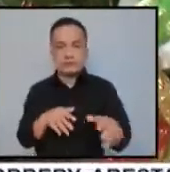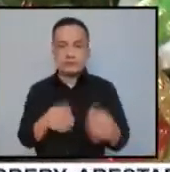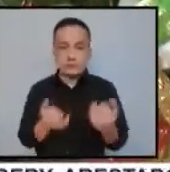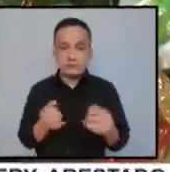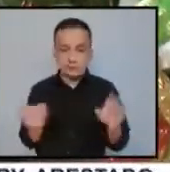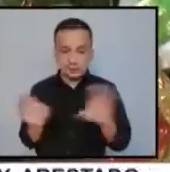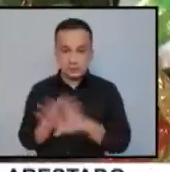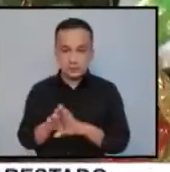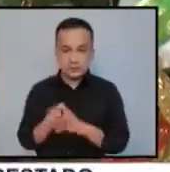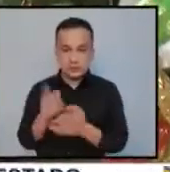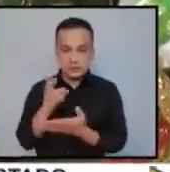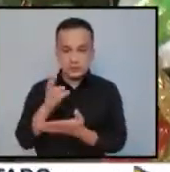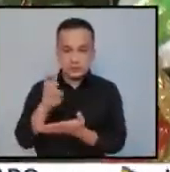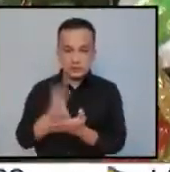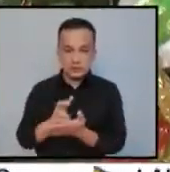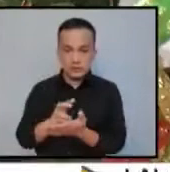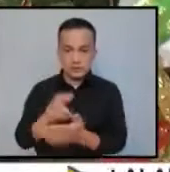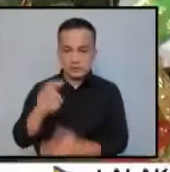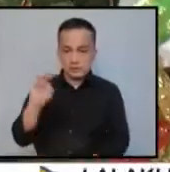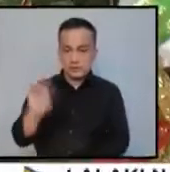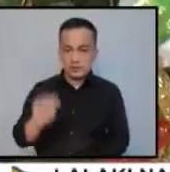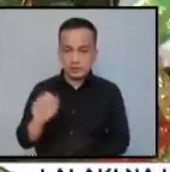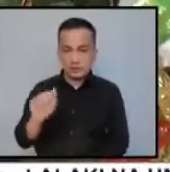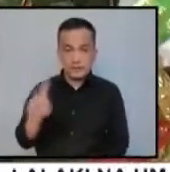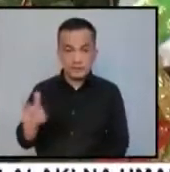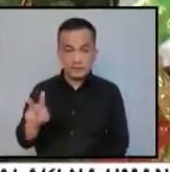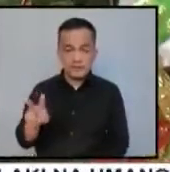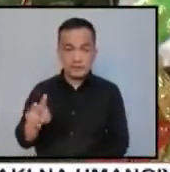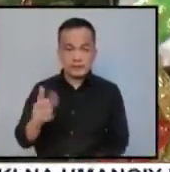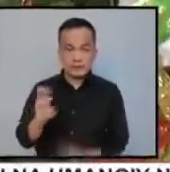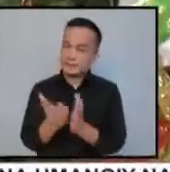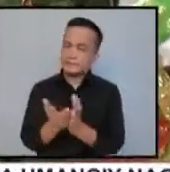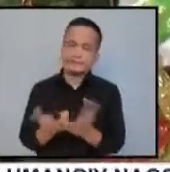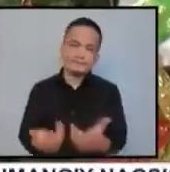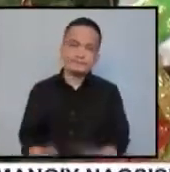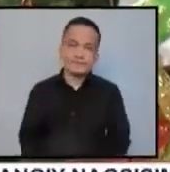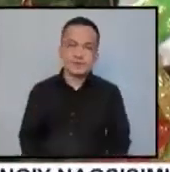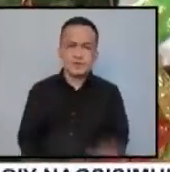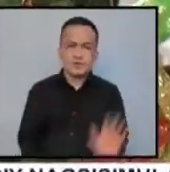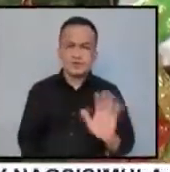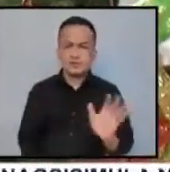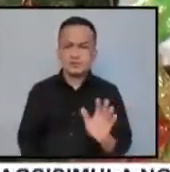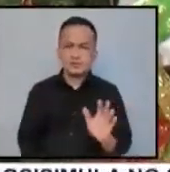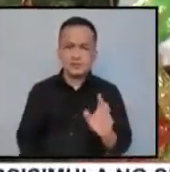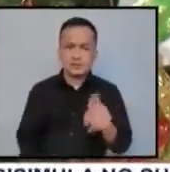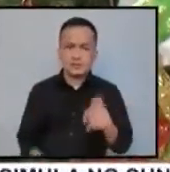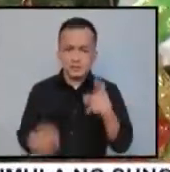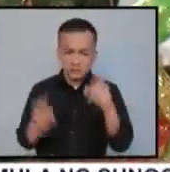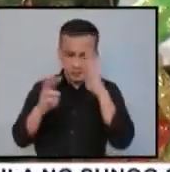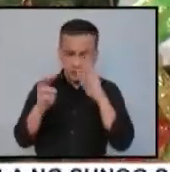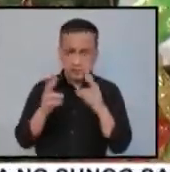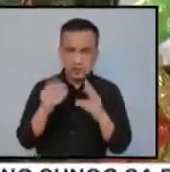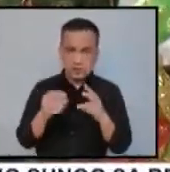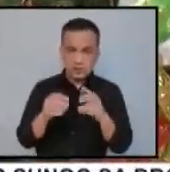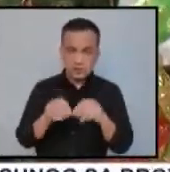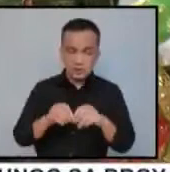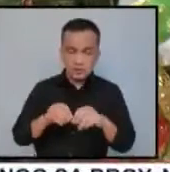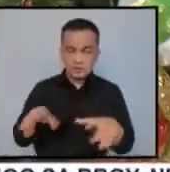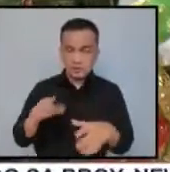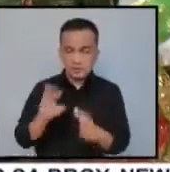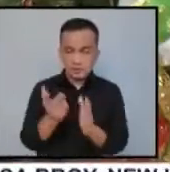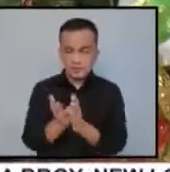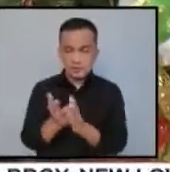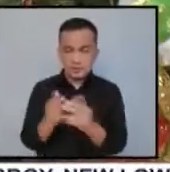isang bahagi ng Meralco Avenue sa Pasig City. Wala naman daw dapat ikabahala dahil may mga inilatag ang Pasig City traffic na